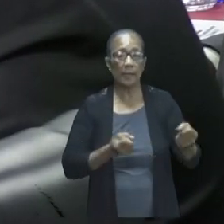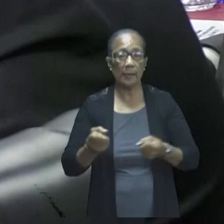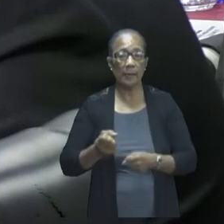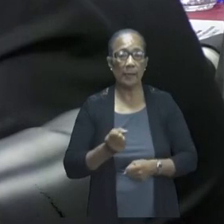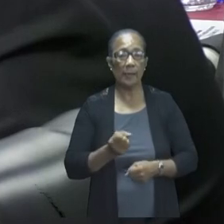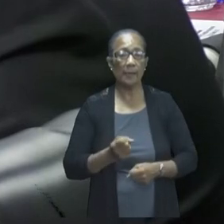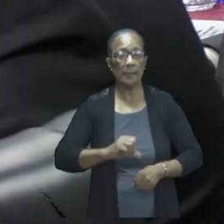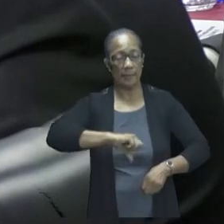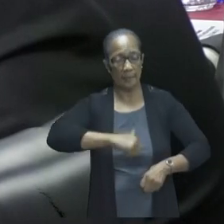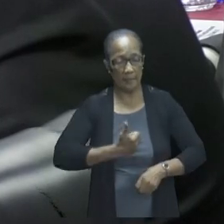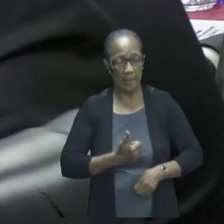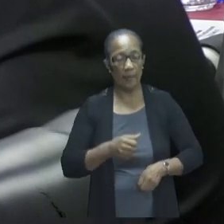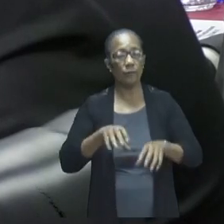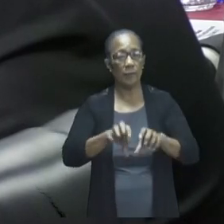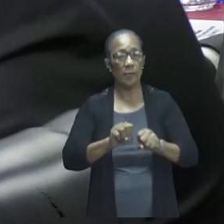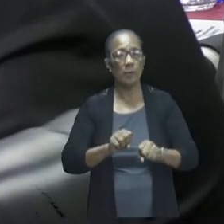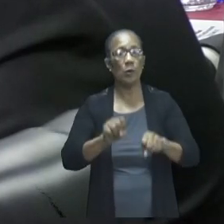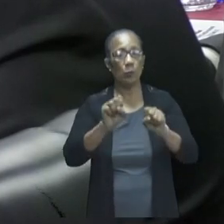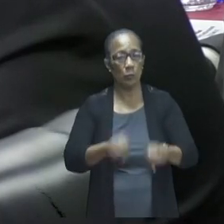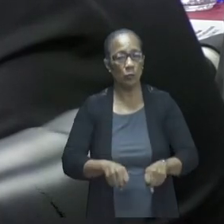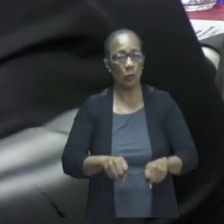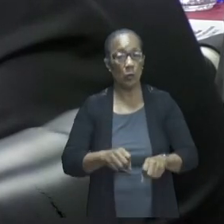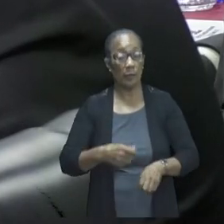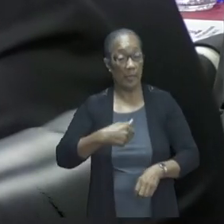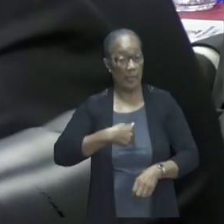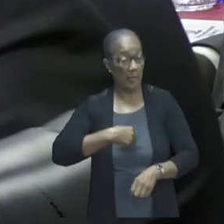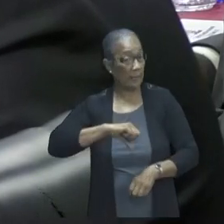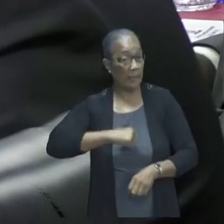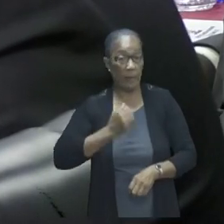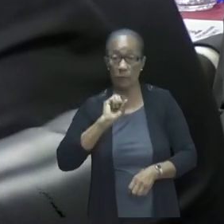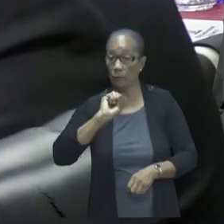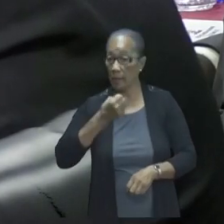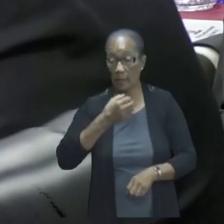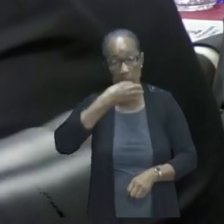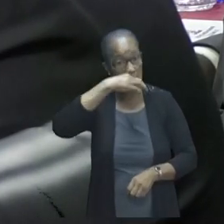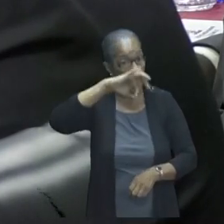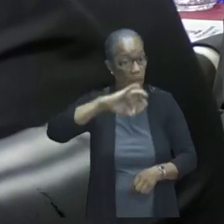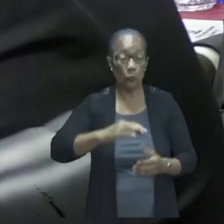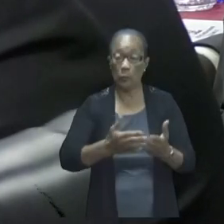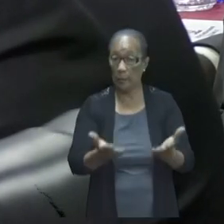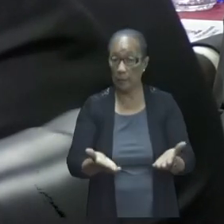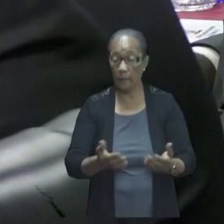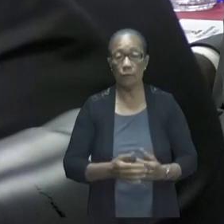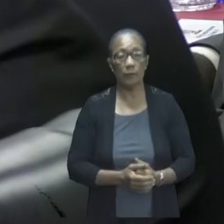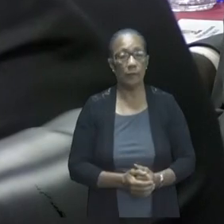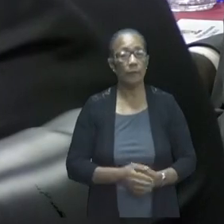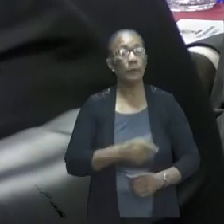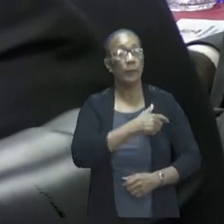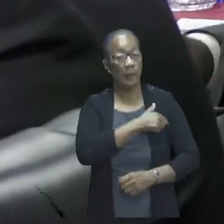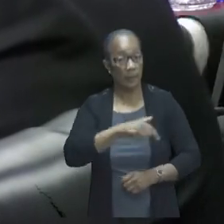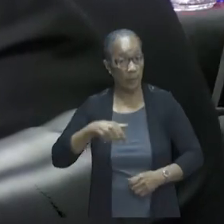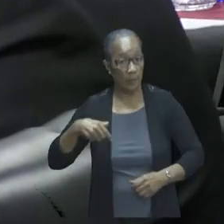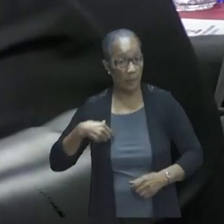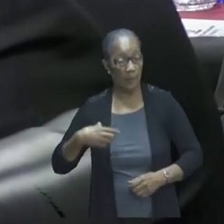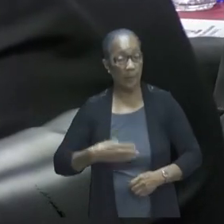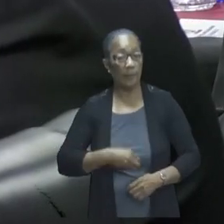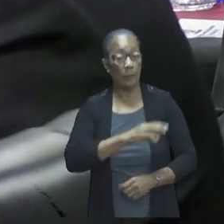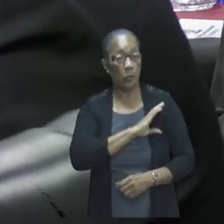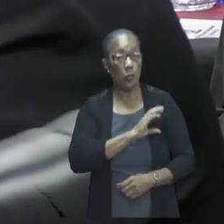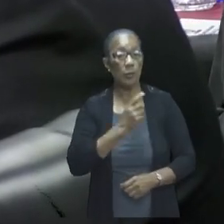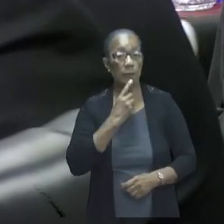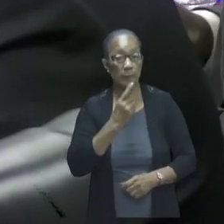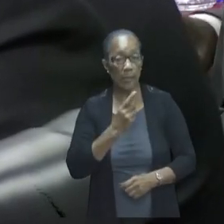ik vind je kan daar op china dood grieven en president ging in op een paar mijn